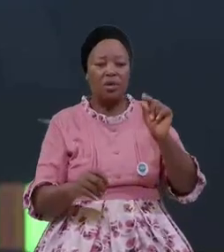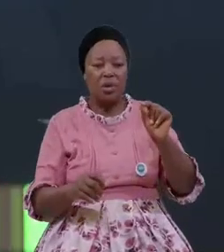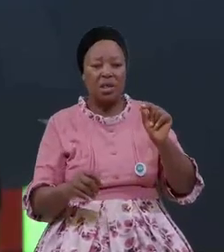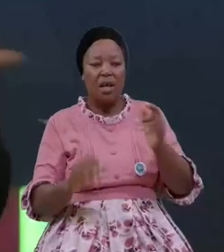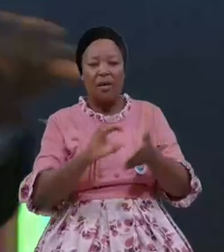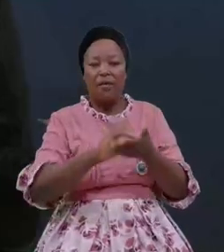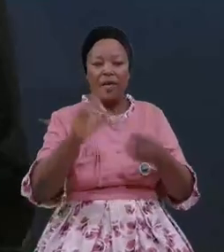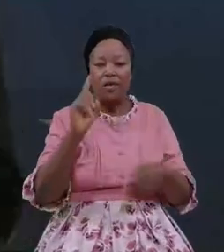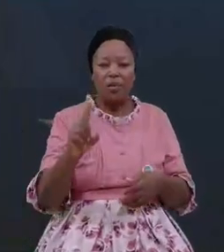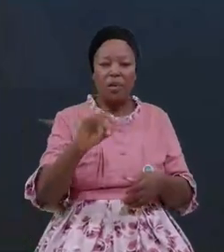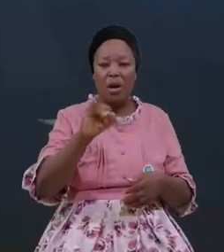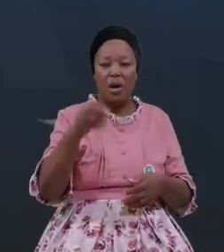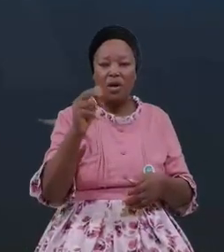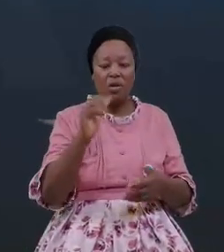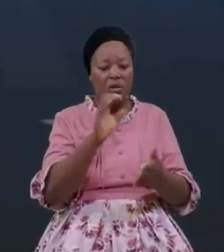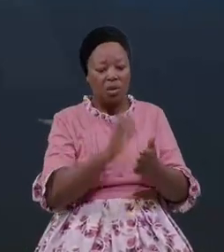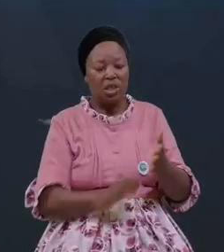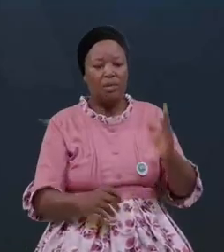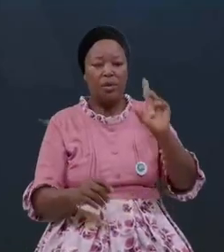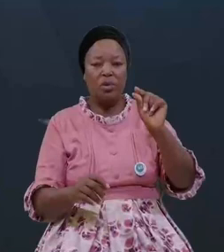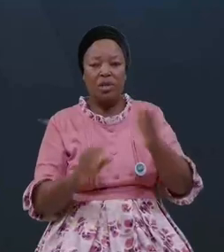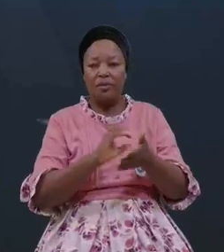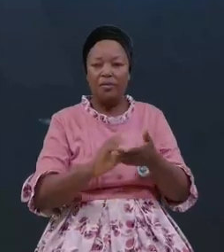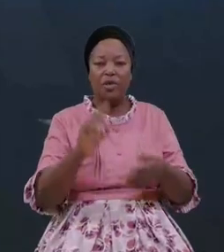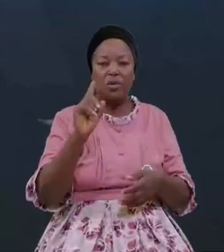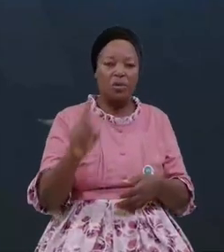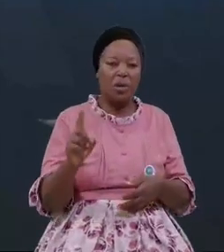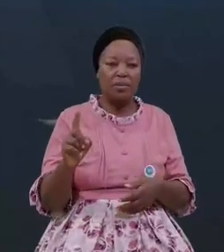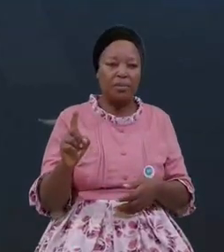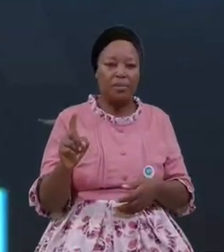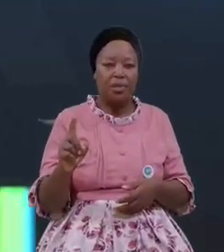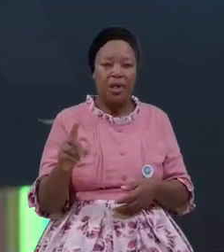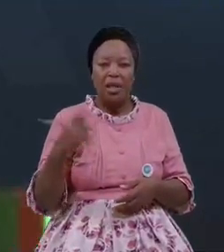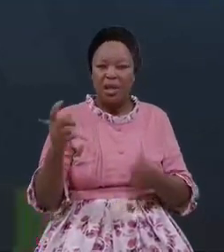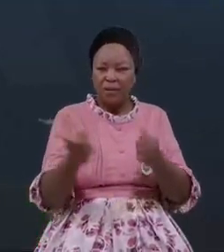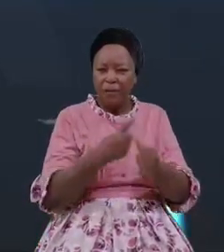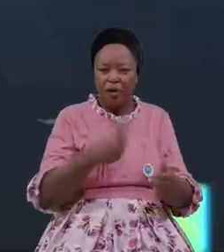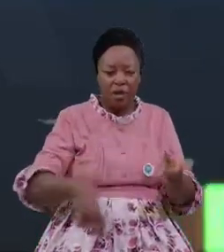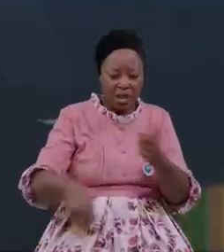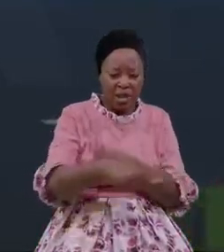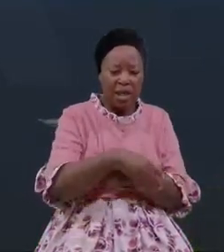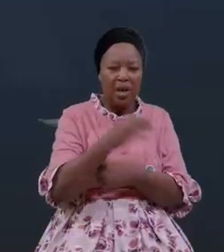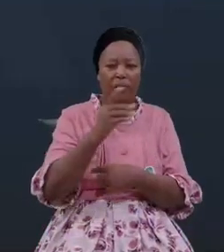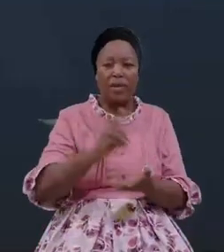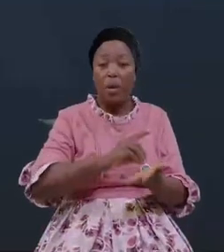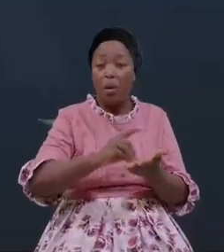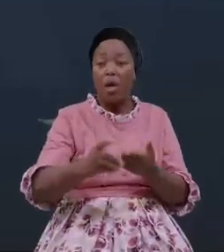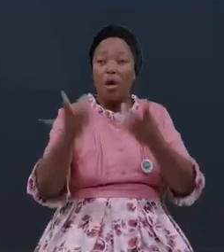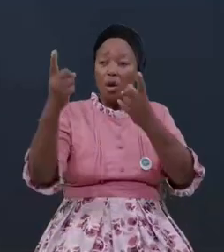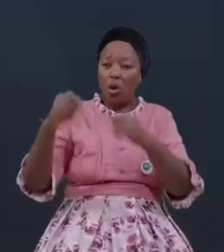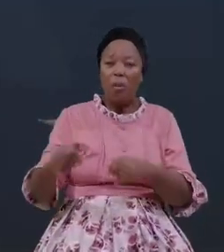Jean 20 verset 1 Jean 20 verset 1 le premier jour de la